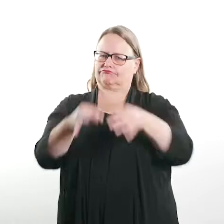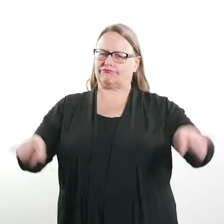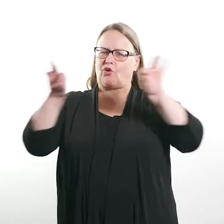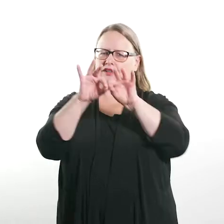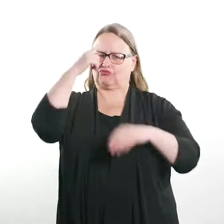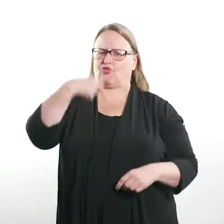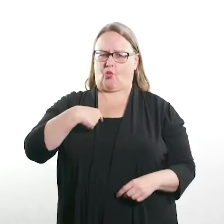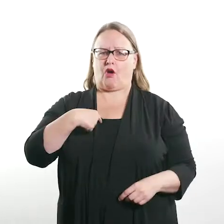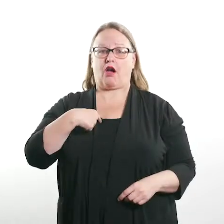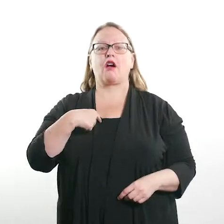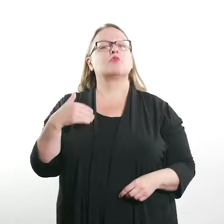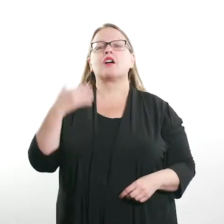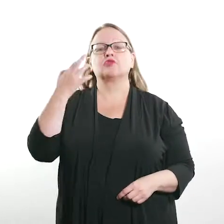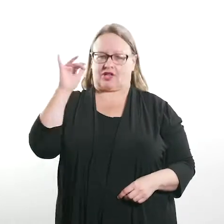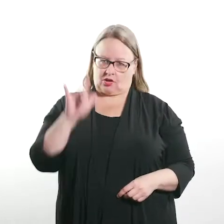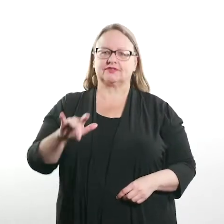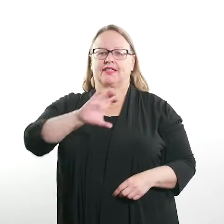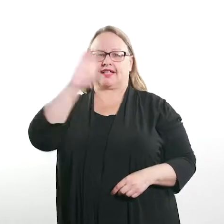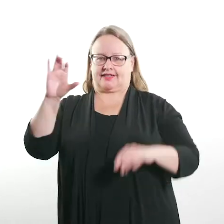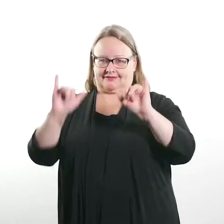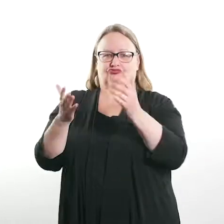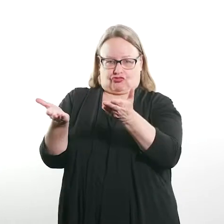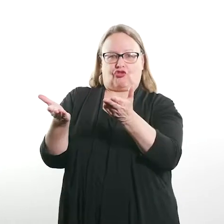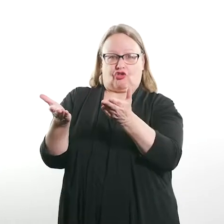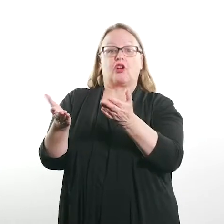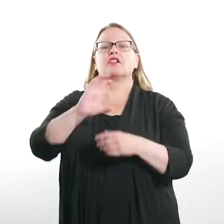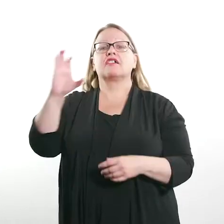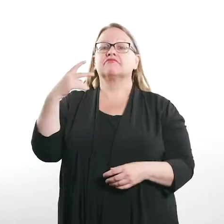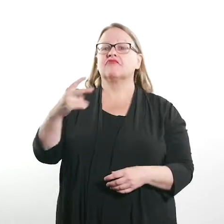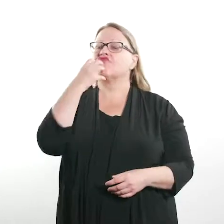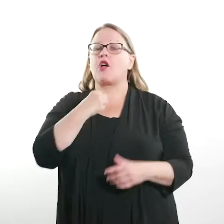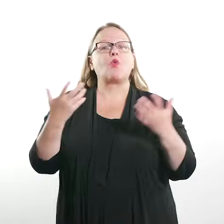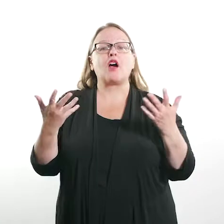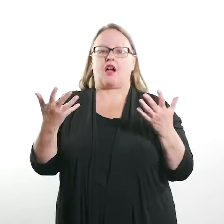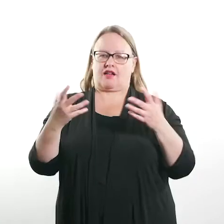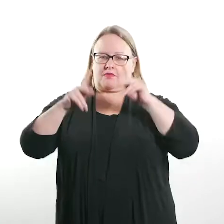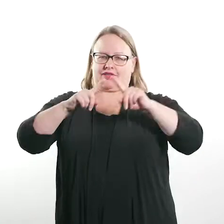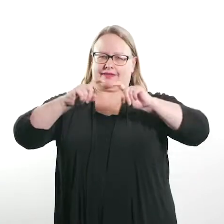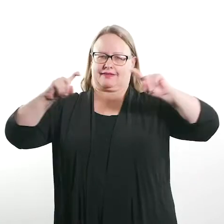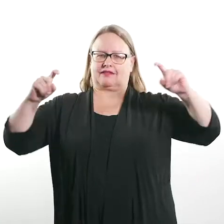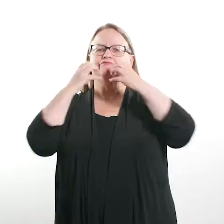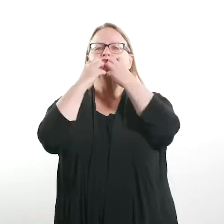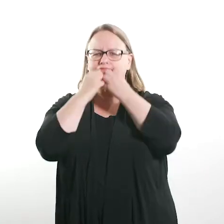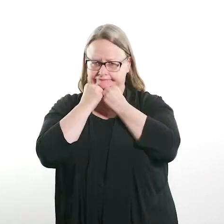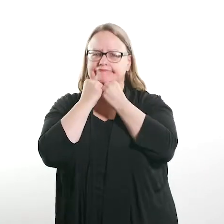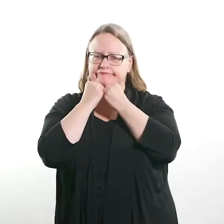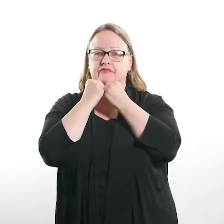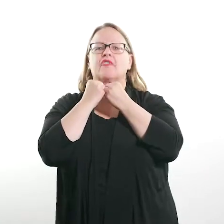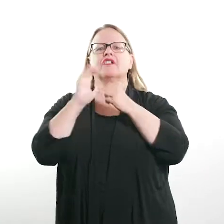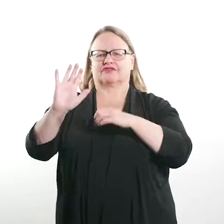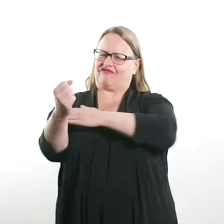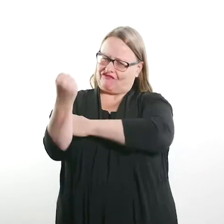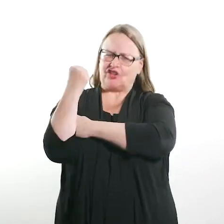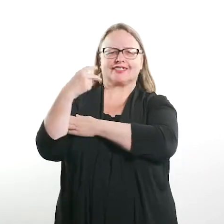L'accessibilité est tellement importante pour moi parce que c'est le Canada. C'est un pays qui valorise la diversité.